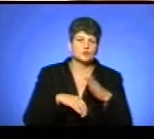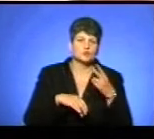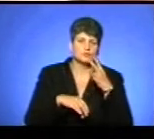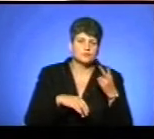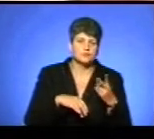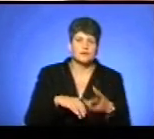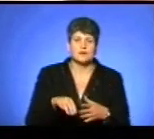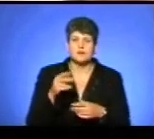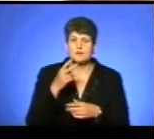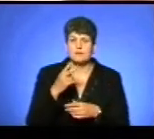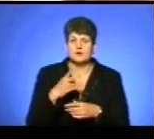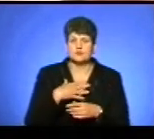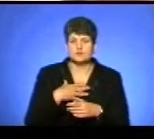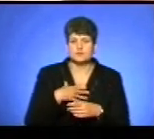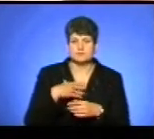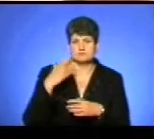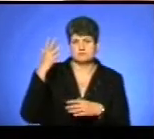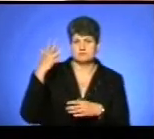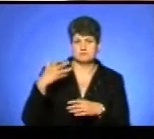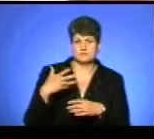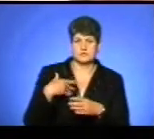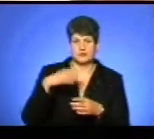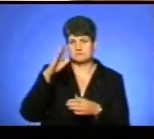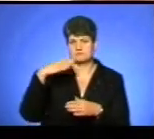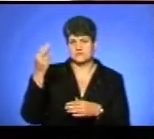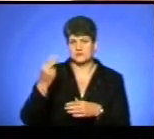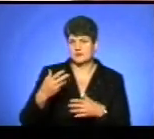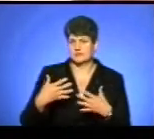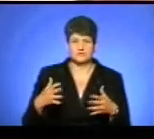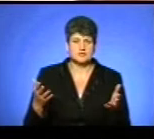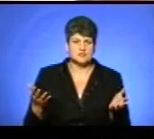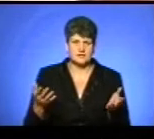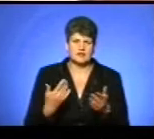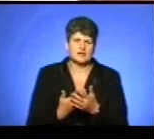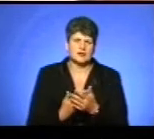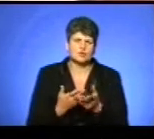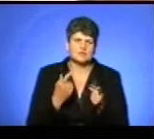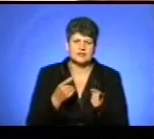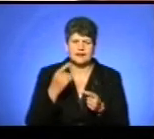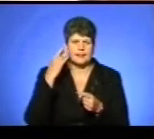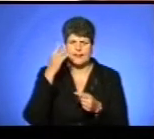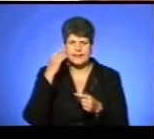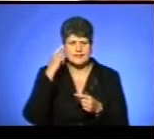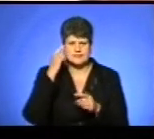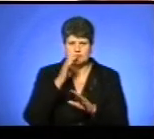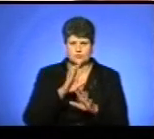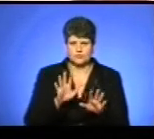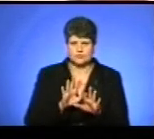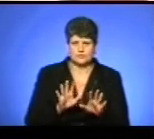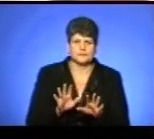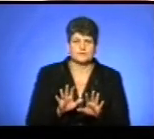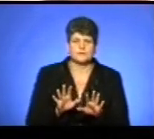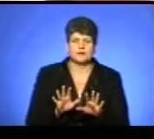і бачу мій трафарет силуета. Я просто взяв, відмазав і все. Ну, якось так, не замисловато, не знаю,